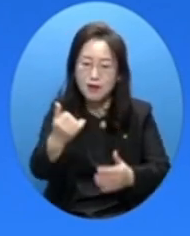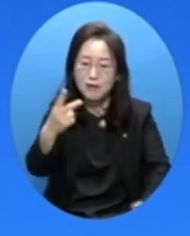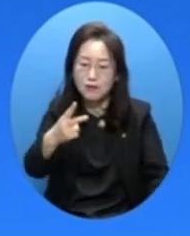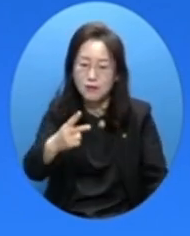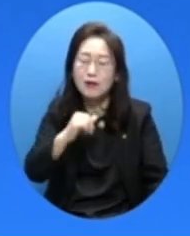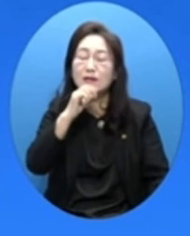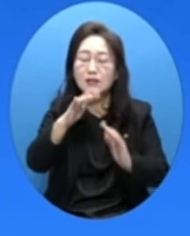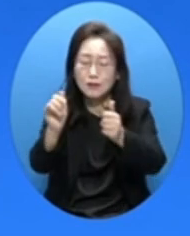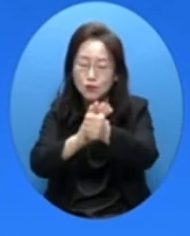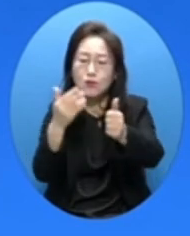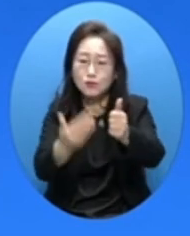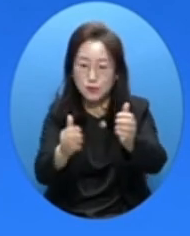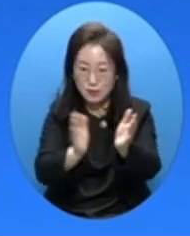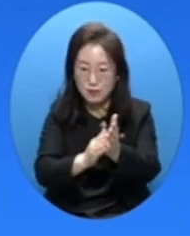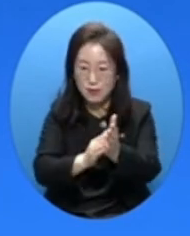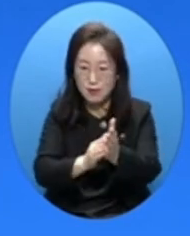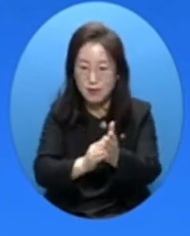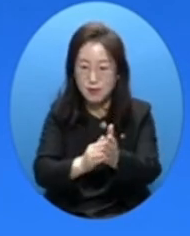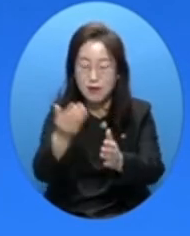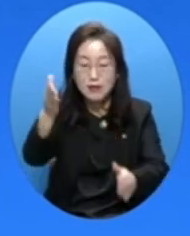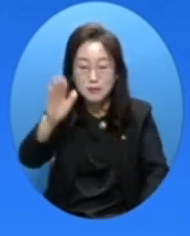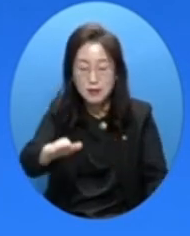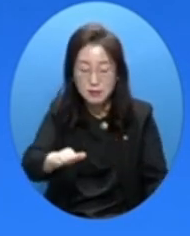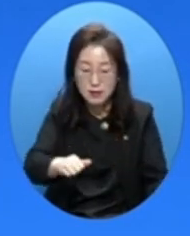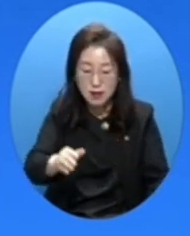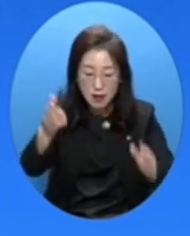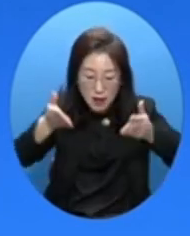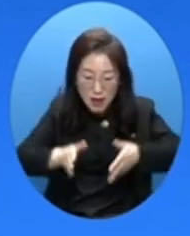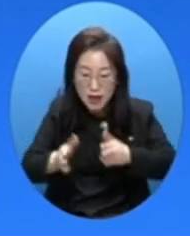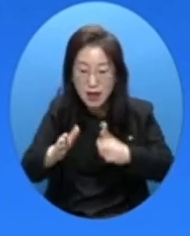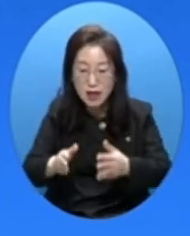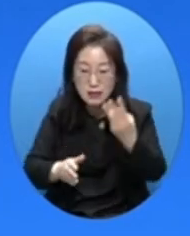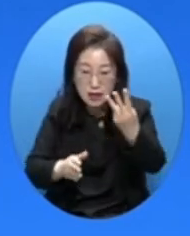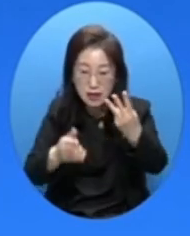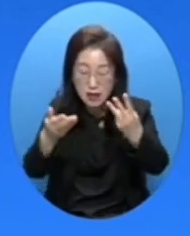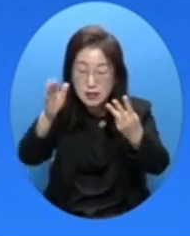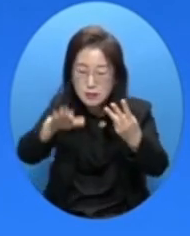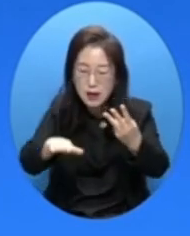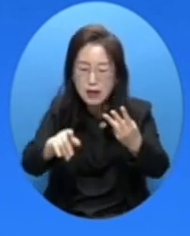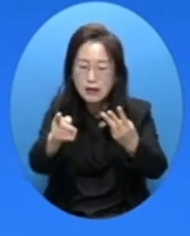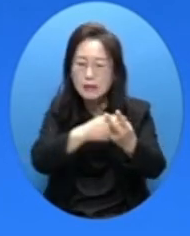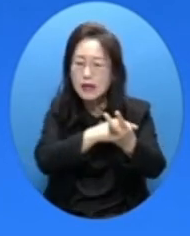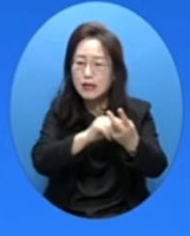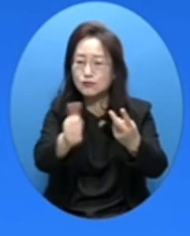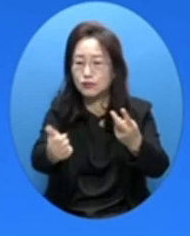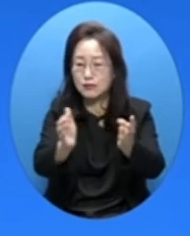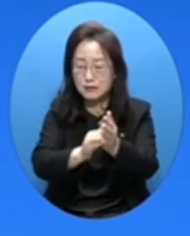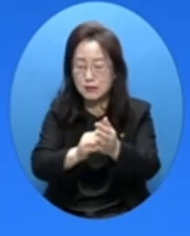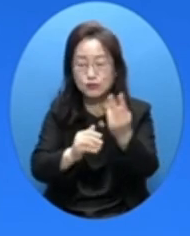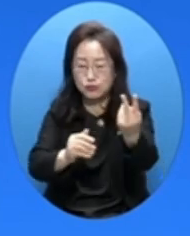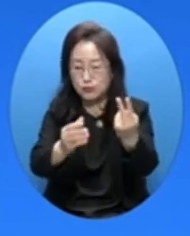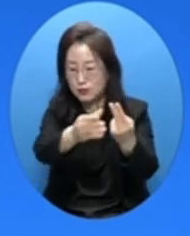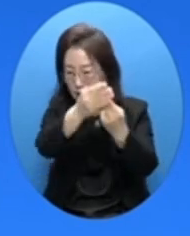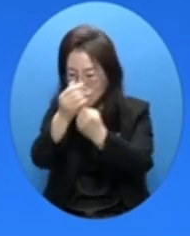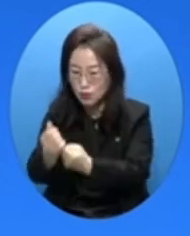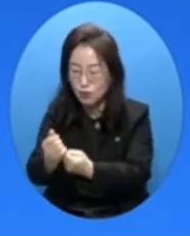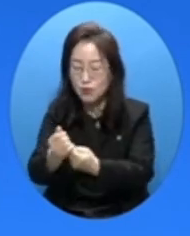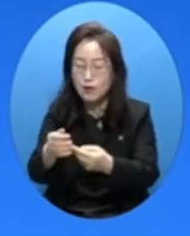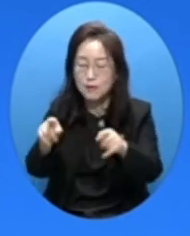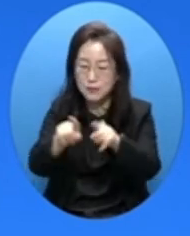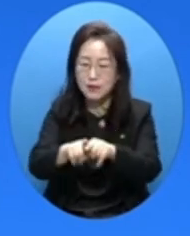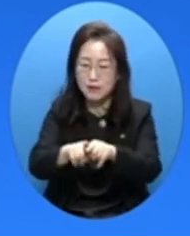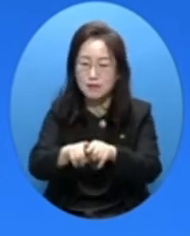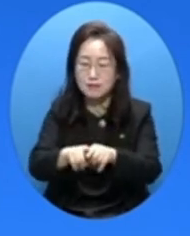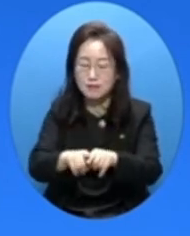자녀를 낳았는데 하나 또 잃었어요. 두 자녀를 데리고 가서 예루살렘에 가서 고아와 가난한 사람들을 돌보는 사역을 하다가 그리고